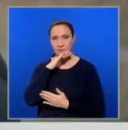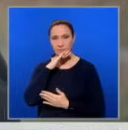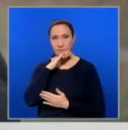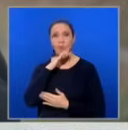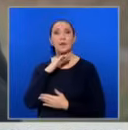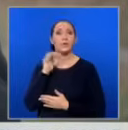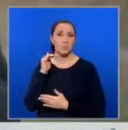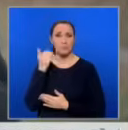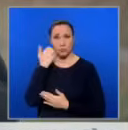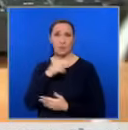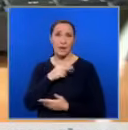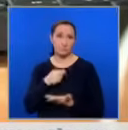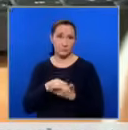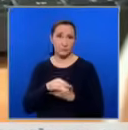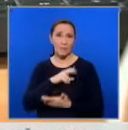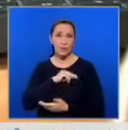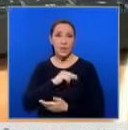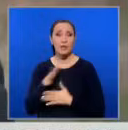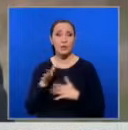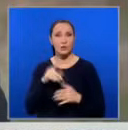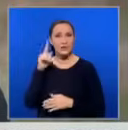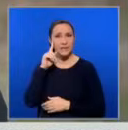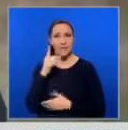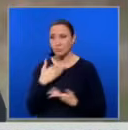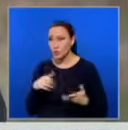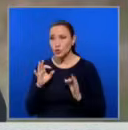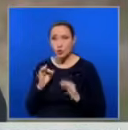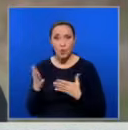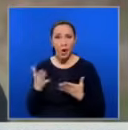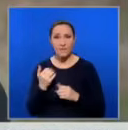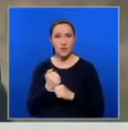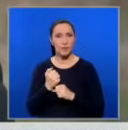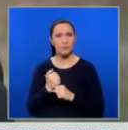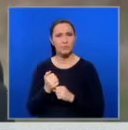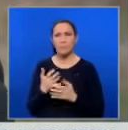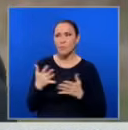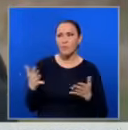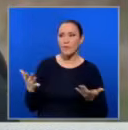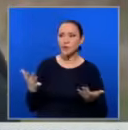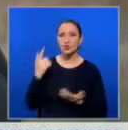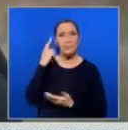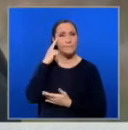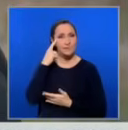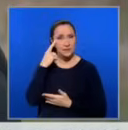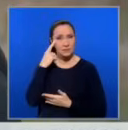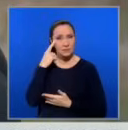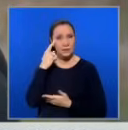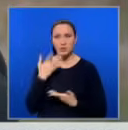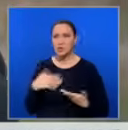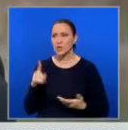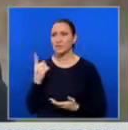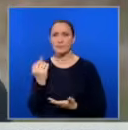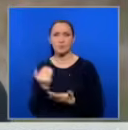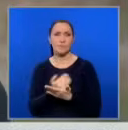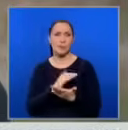да сме добре възнаградени. Хората не знаят ние точно какво работим. Повечето смятат, че ние само